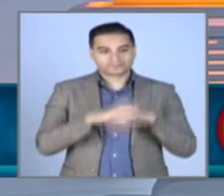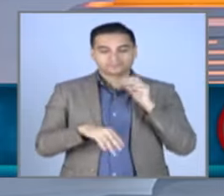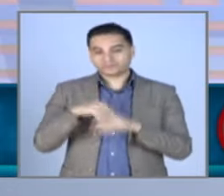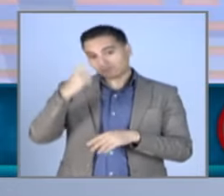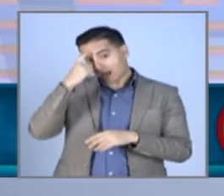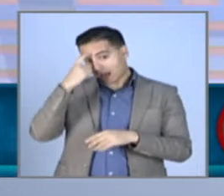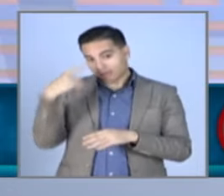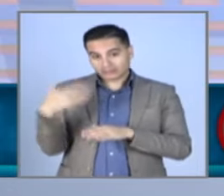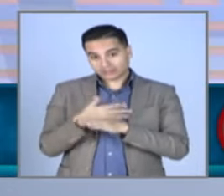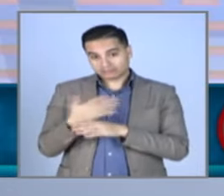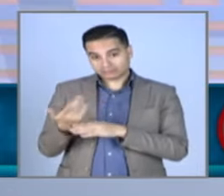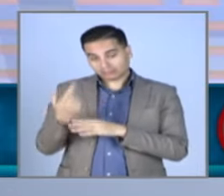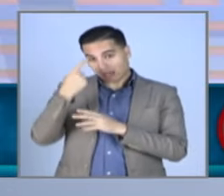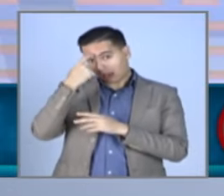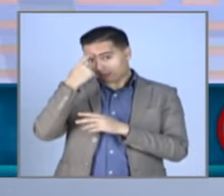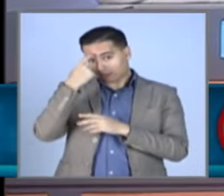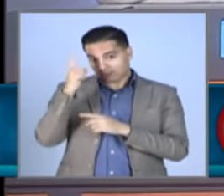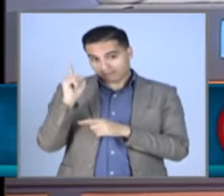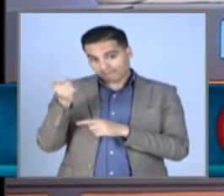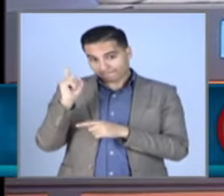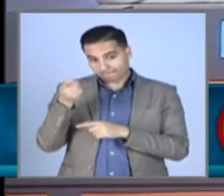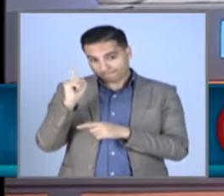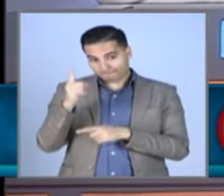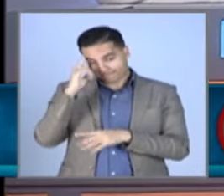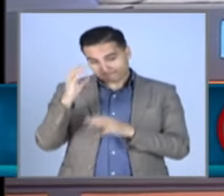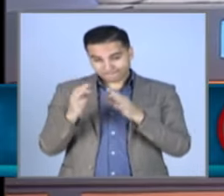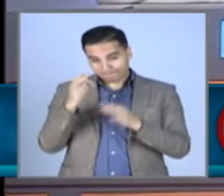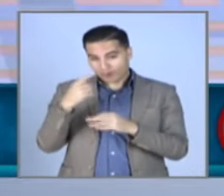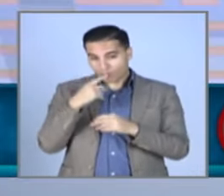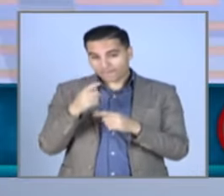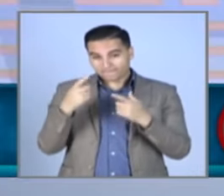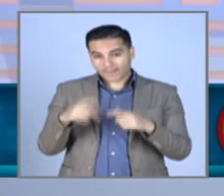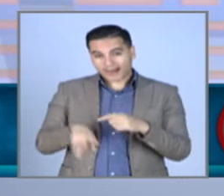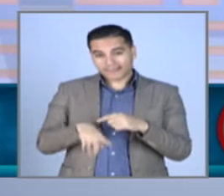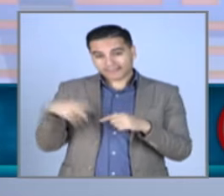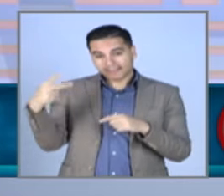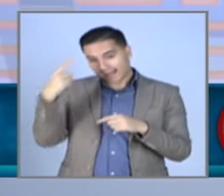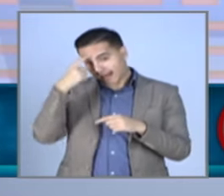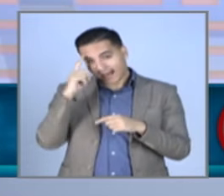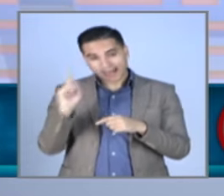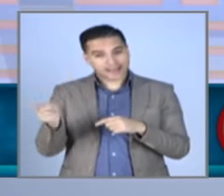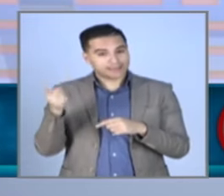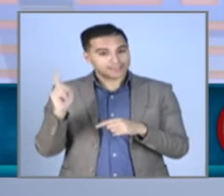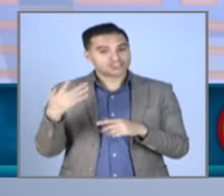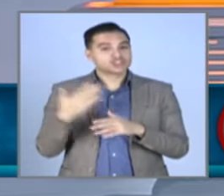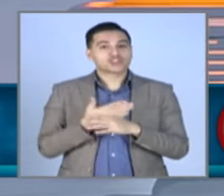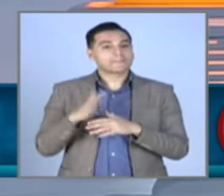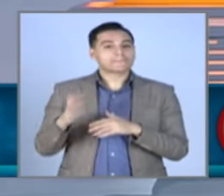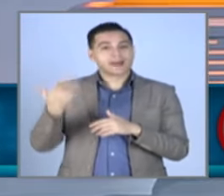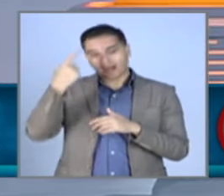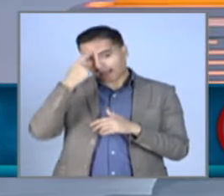الهند. الهند، توقعت أنك هتقول بلد تانية خالص. اشمعنى